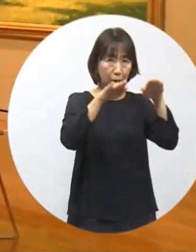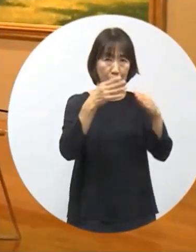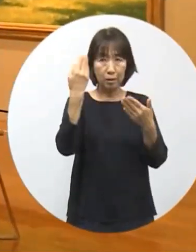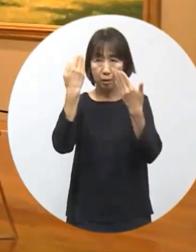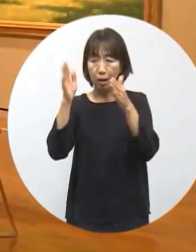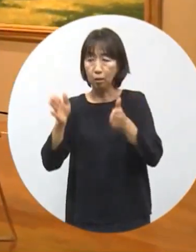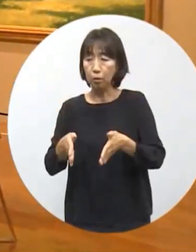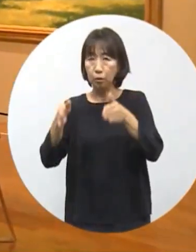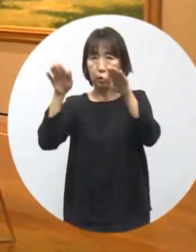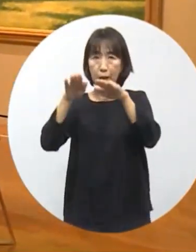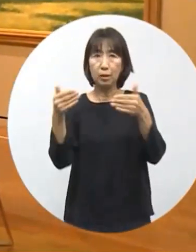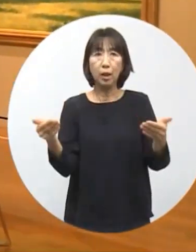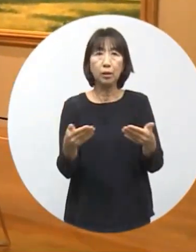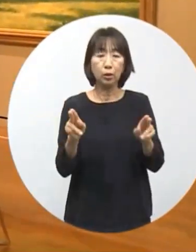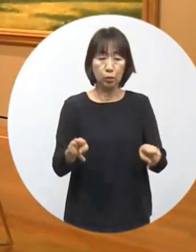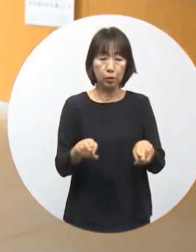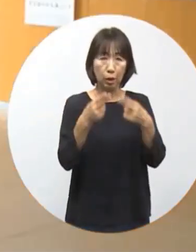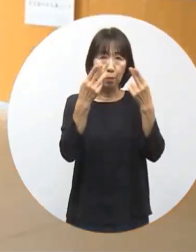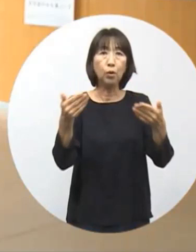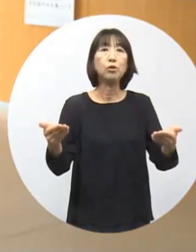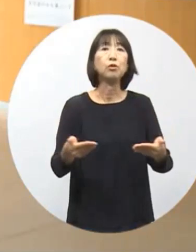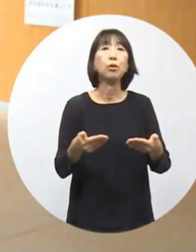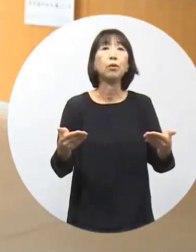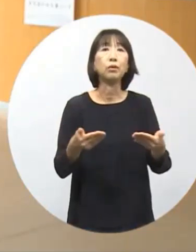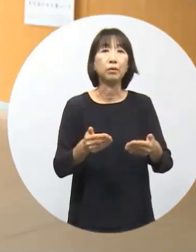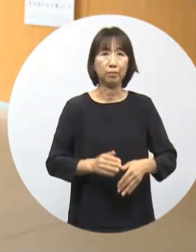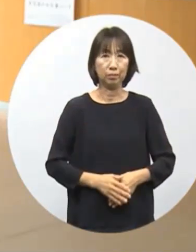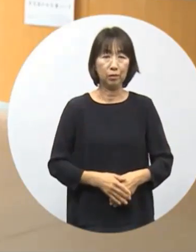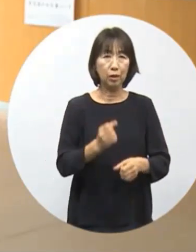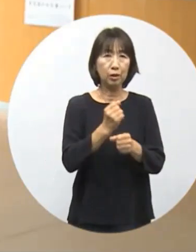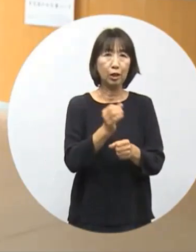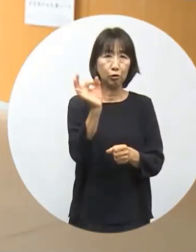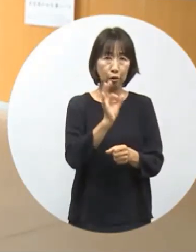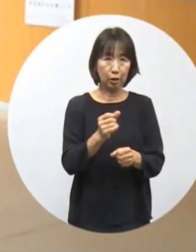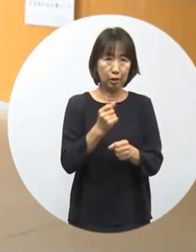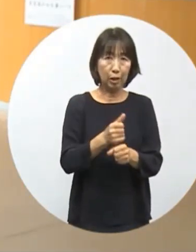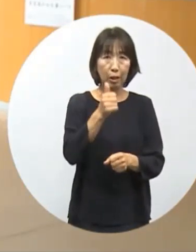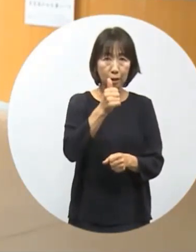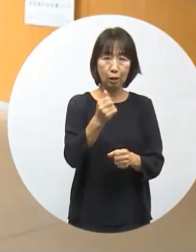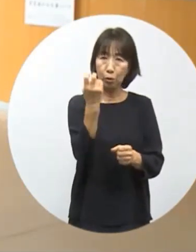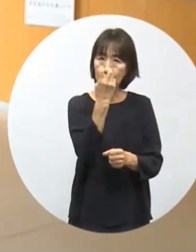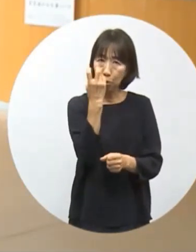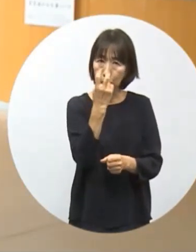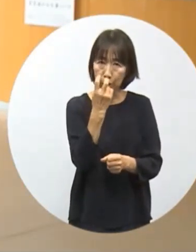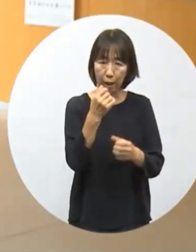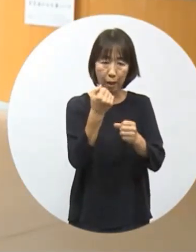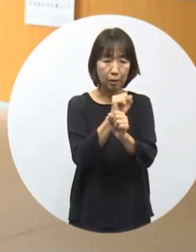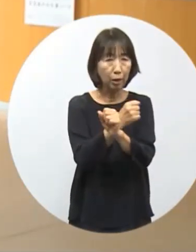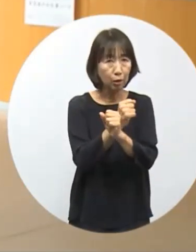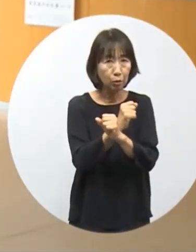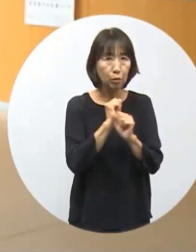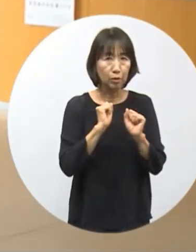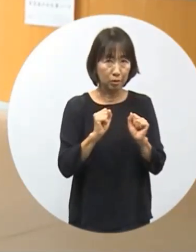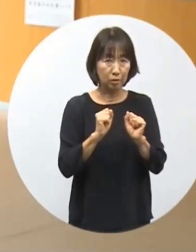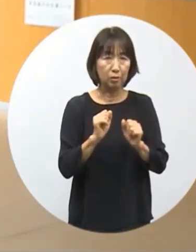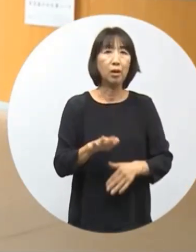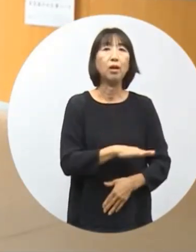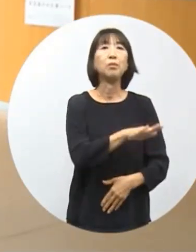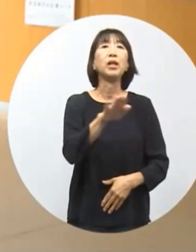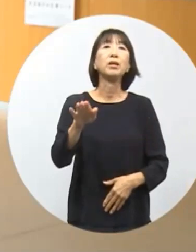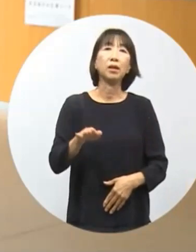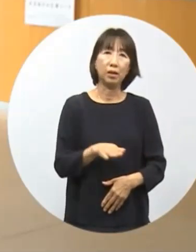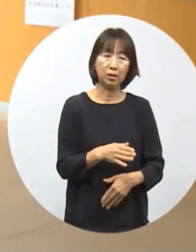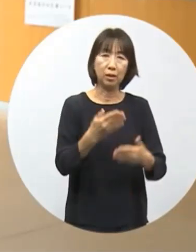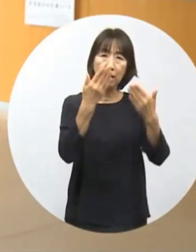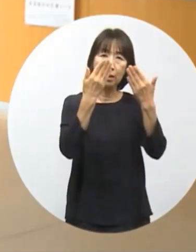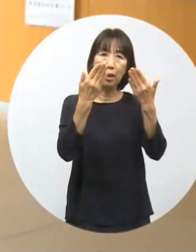で働く専門職なんですけれども、作品や作家の調査研究をします。そして皆さんに展